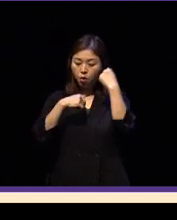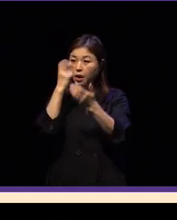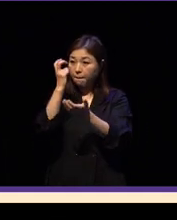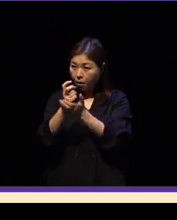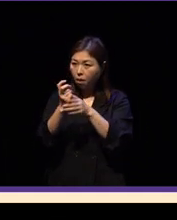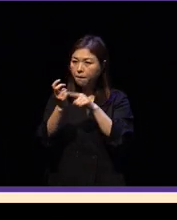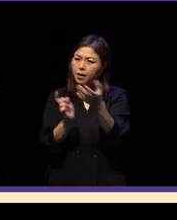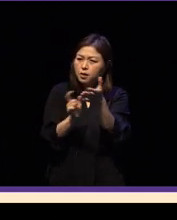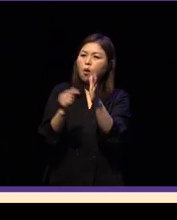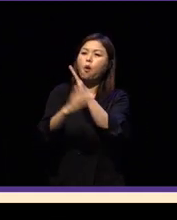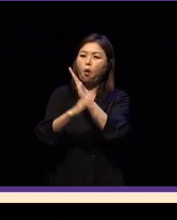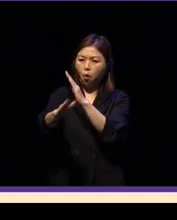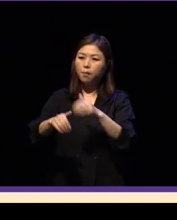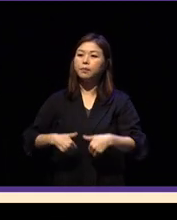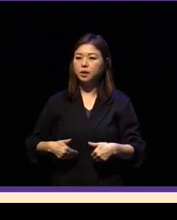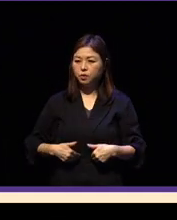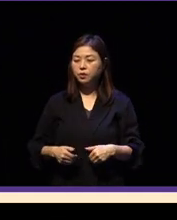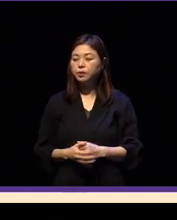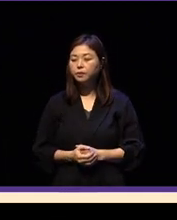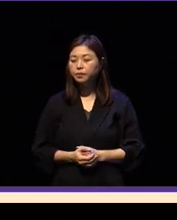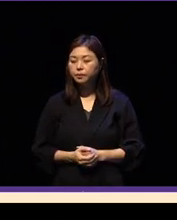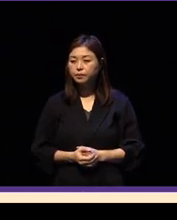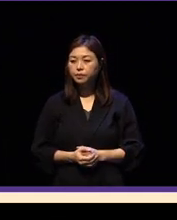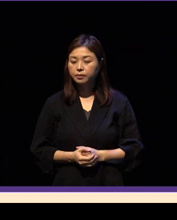등록된 공연장이어야 합니다.